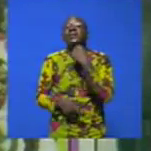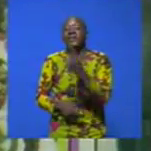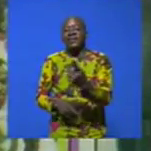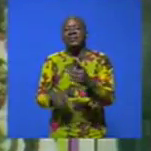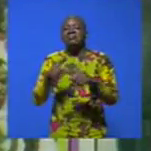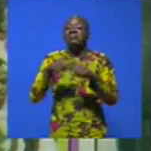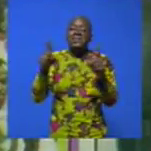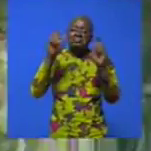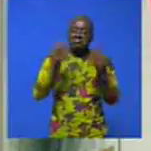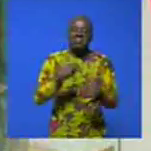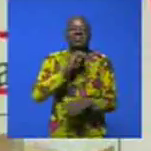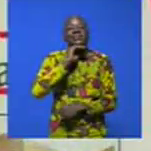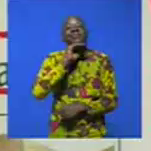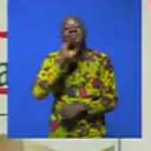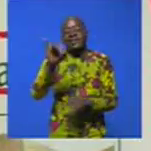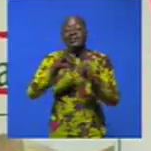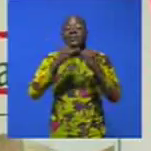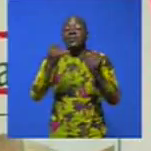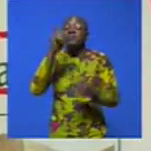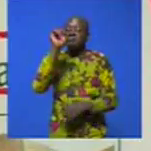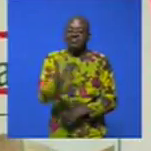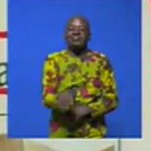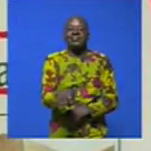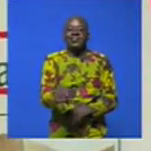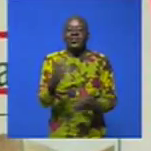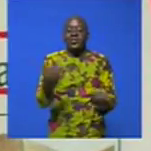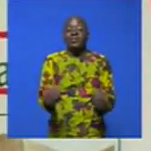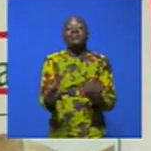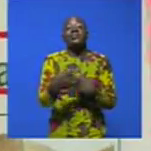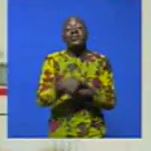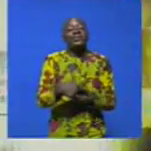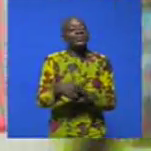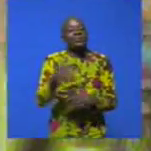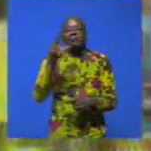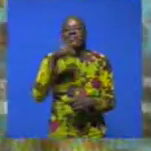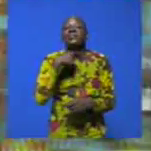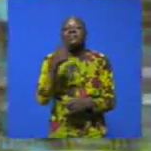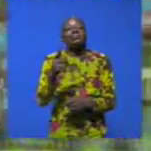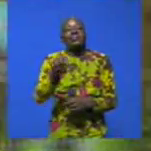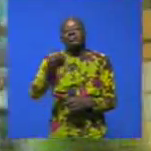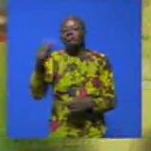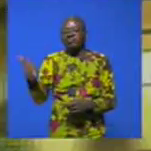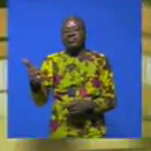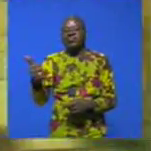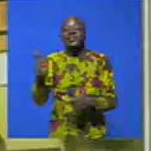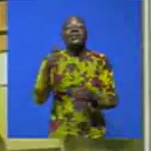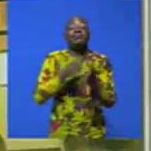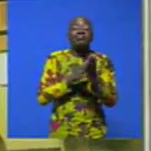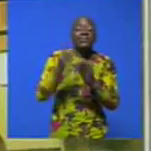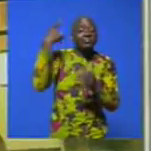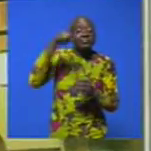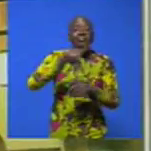rien quand l'actualité leukemans aujourd'hui face on ne dira pas le contraire le journal s'interroge même de la sorte